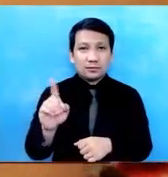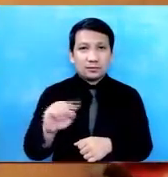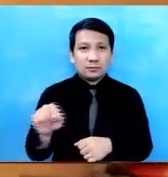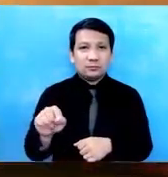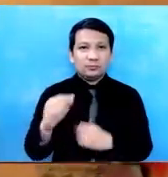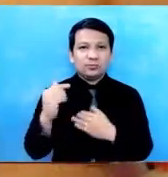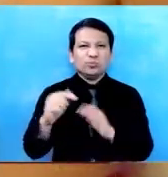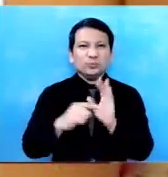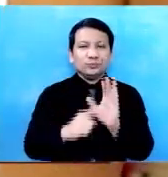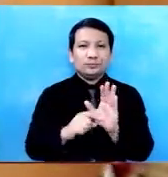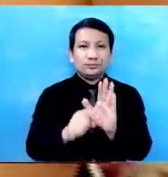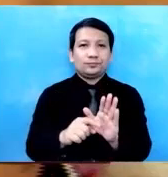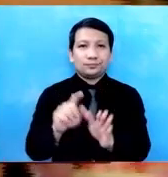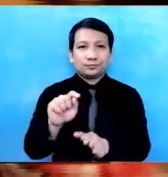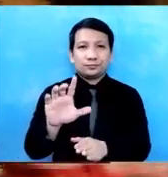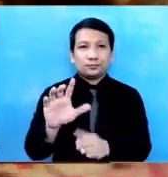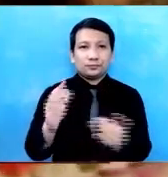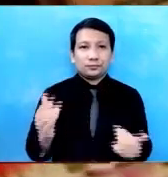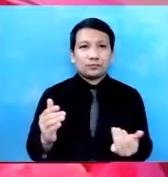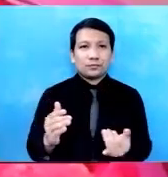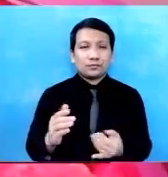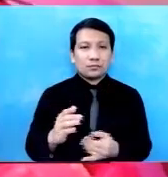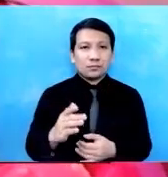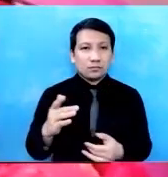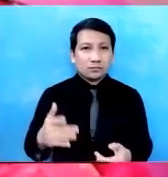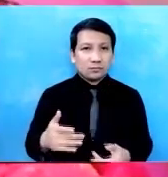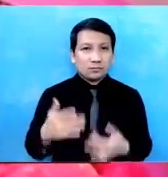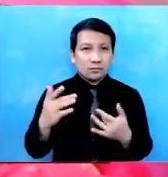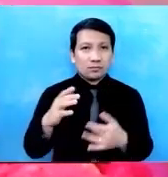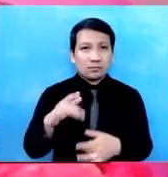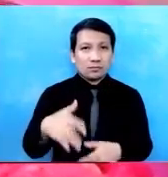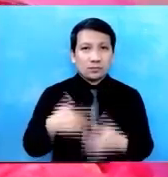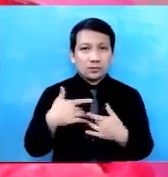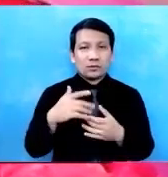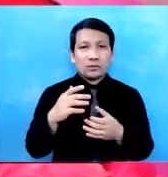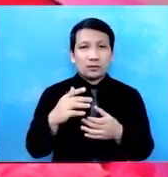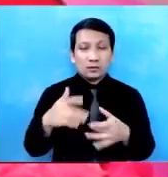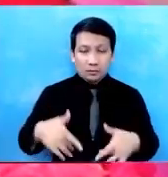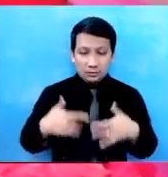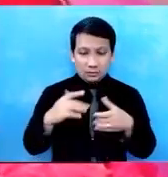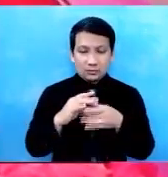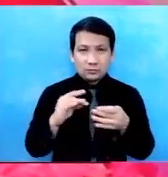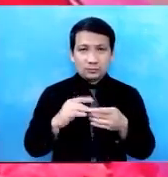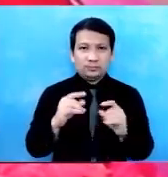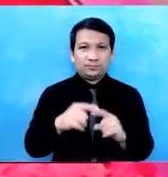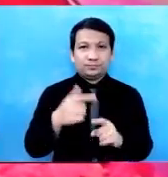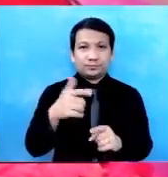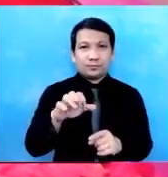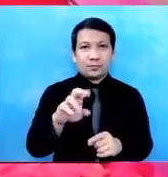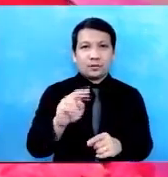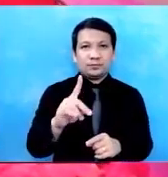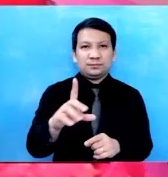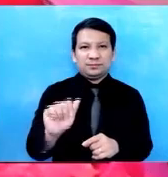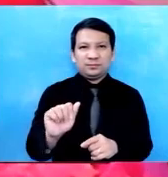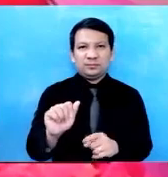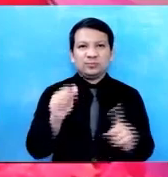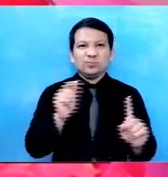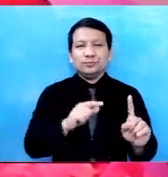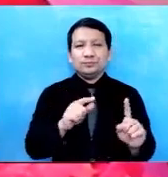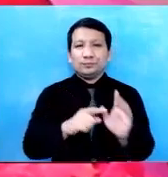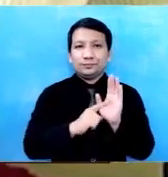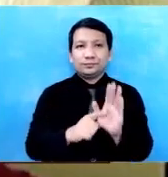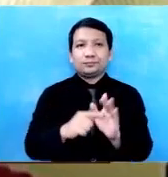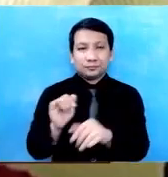series ng TV5 na The Brilliant Life. Storya ito ni Glenda Victorio na